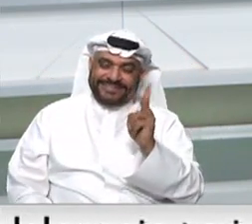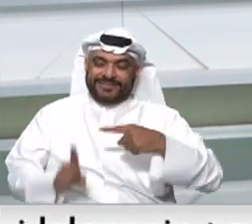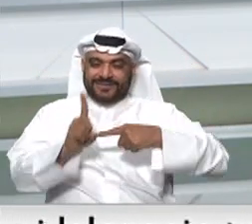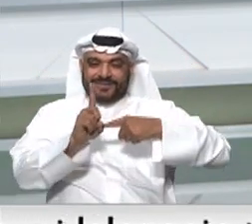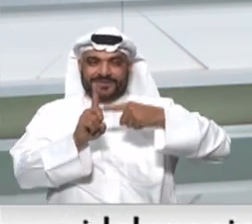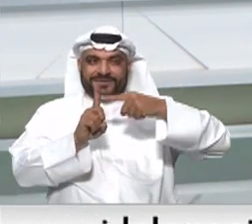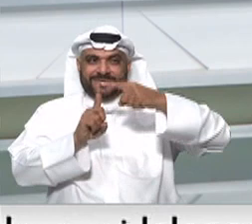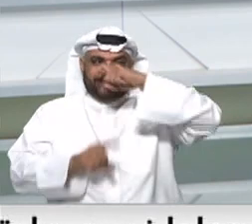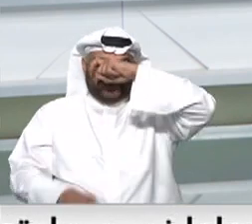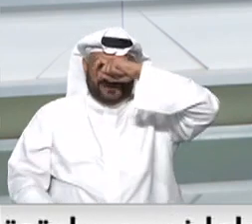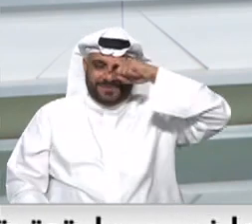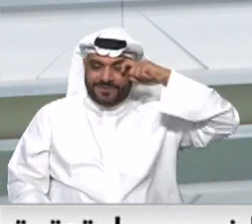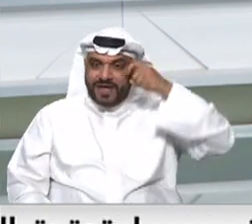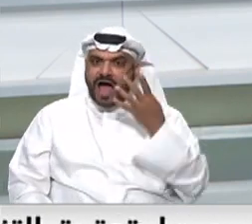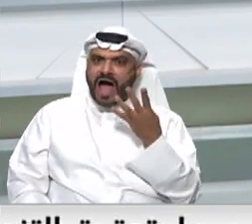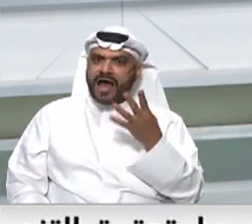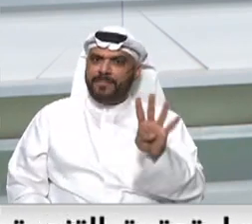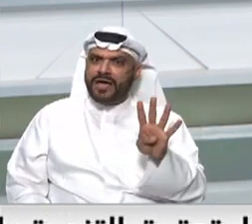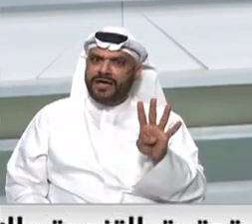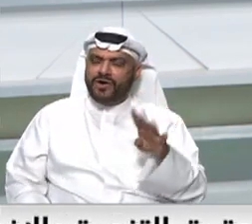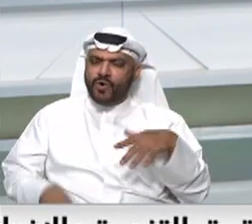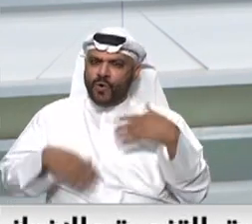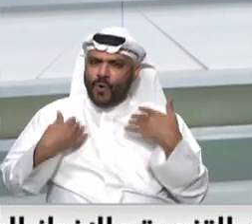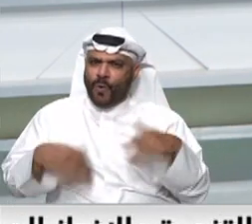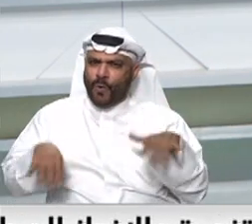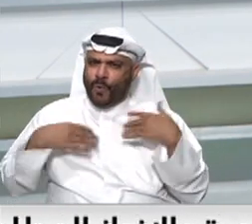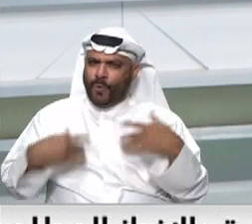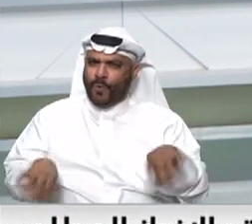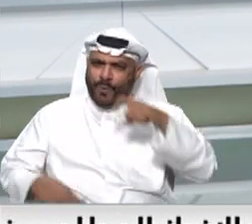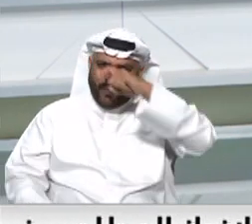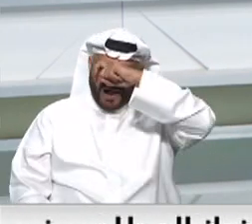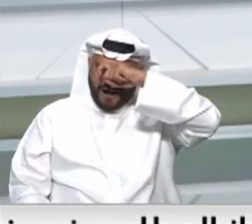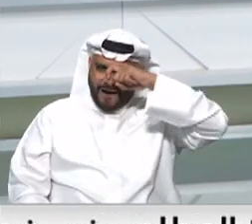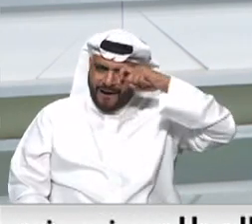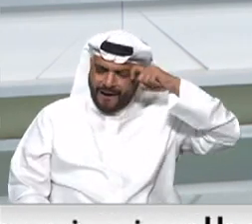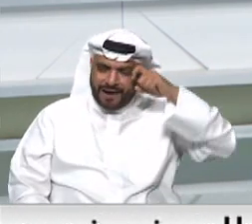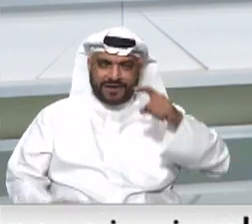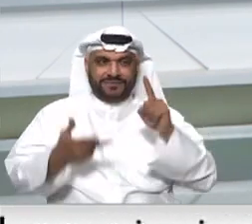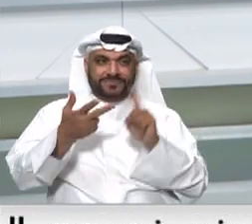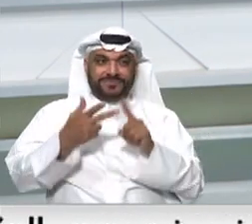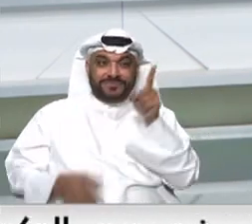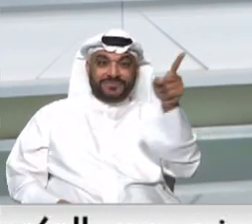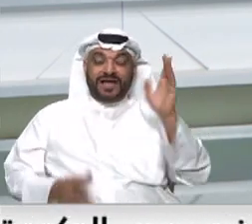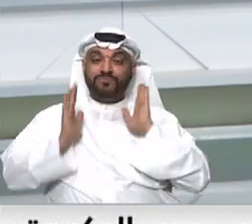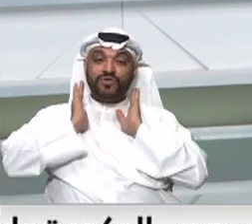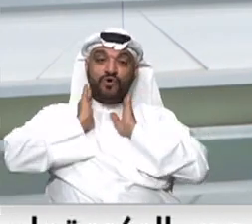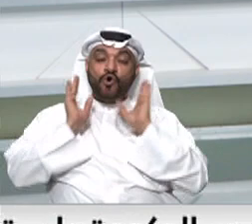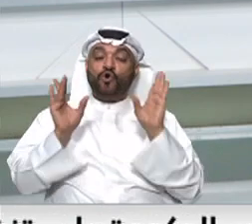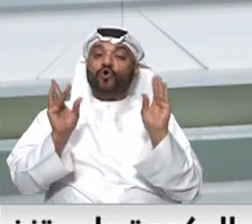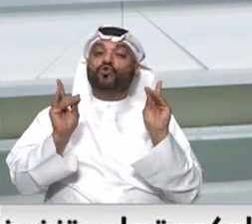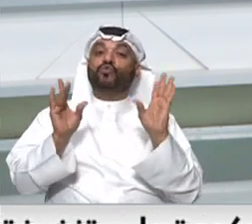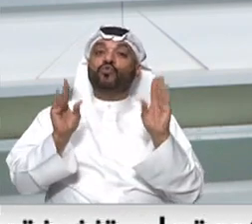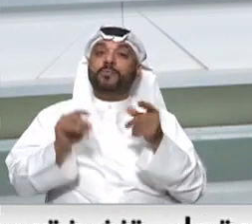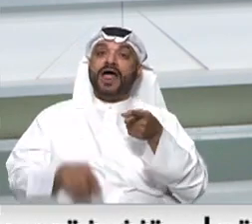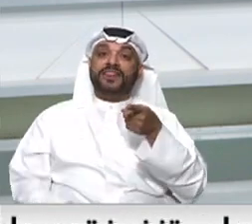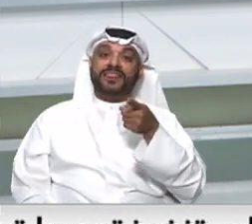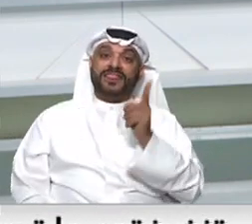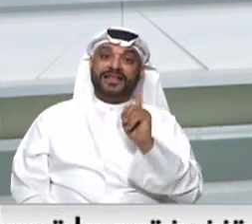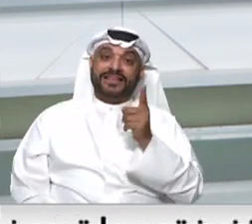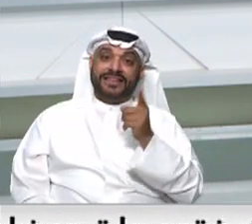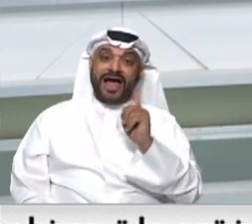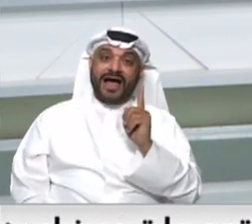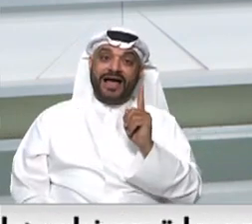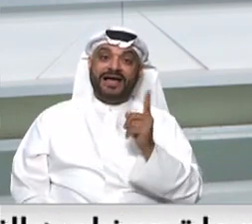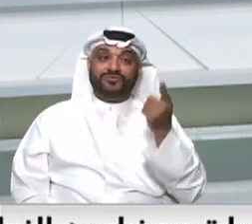اجواء جافه ورطوبه النسبيه 11% والرؤيه الافقيه متراجعه في مدينه الكويت حول الخمسه كيلو متر لكن